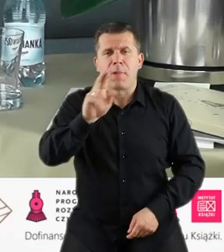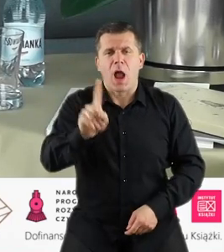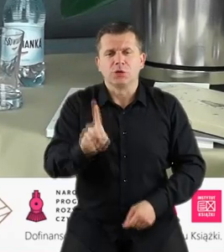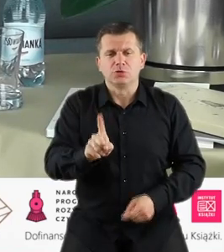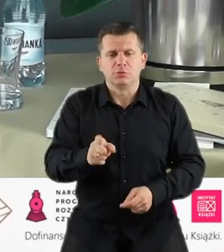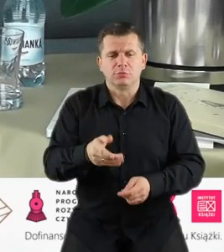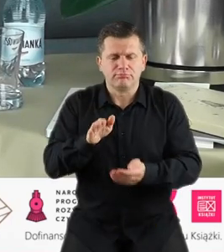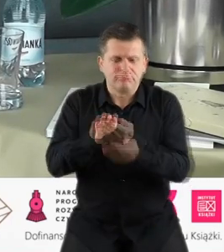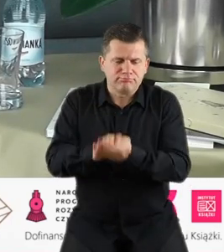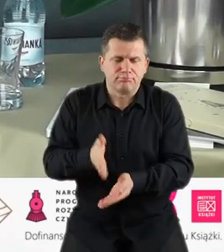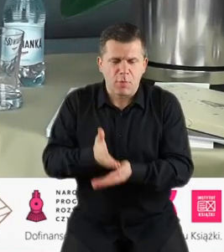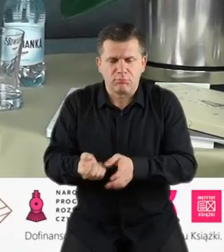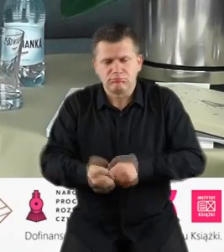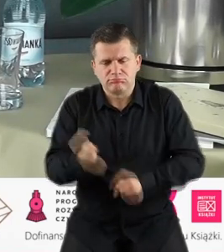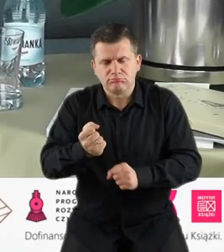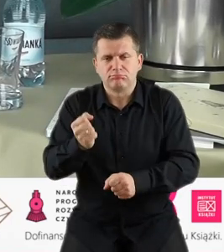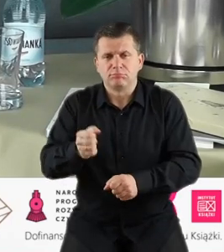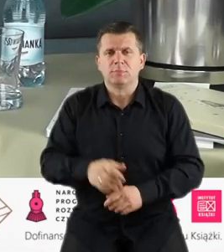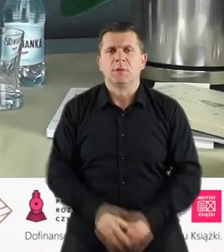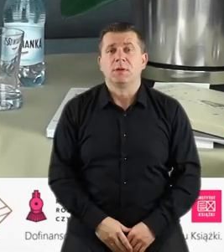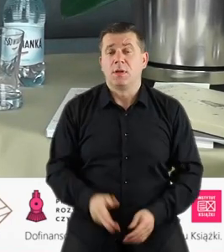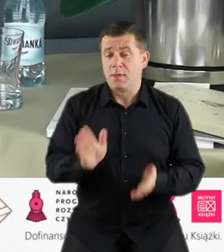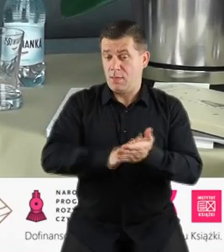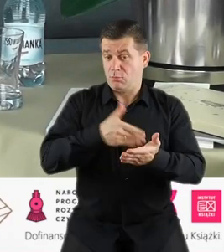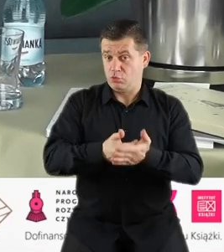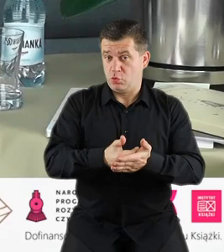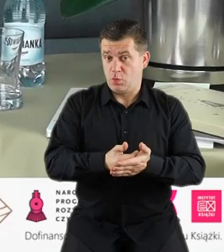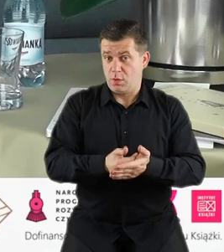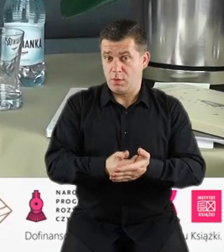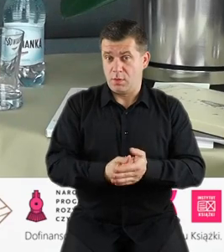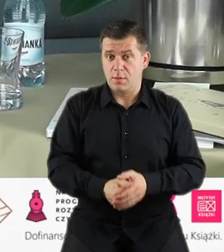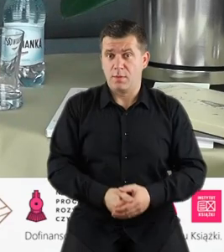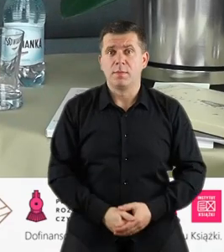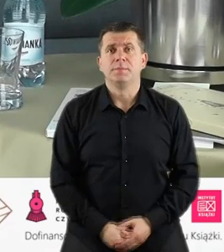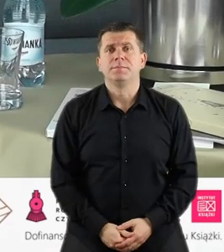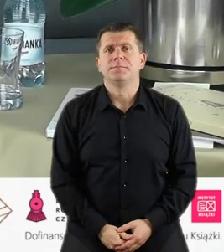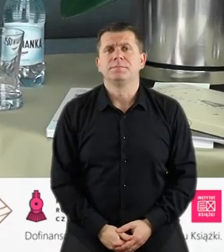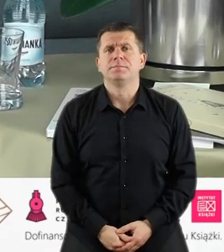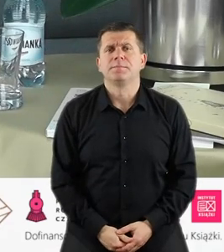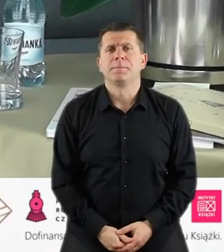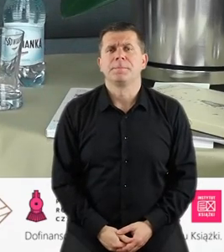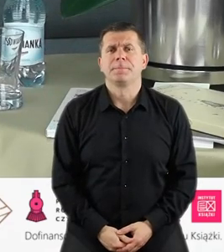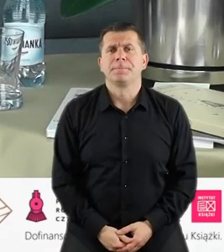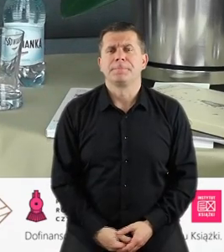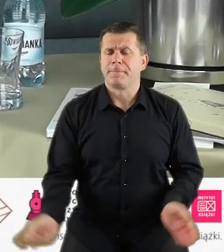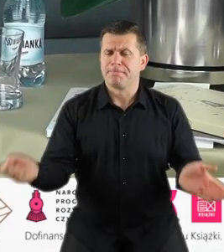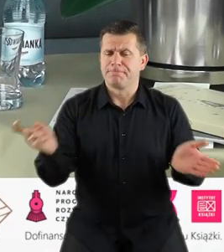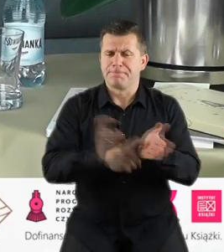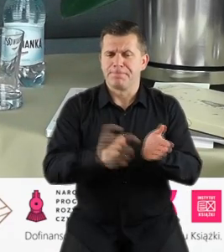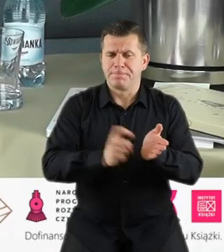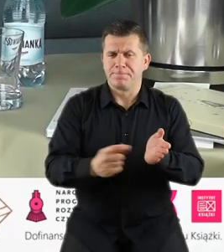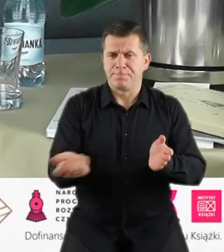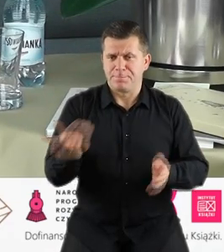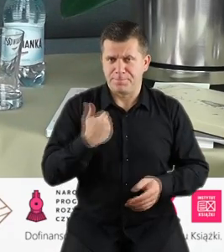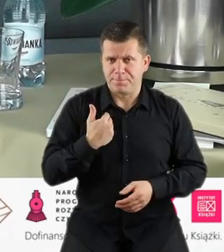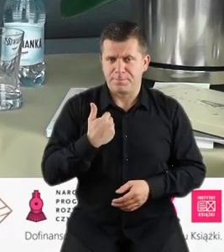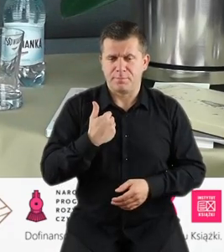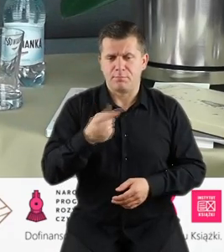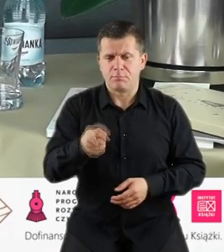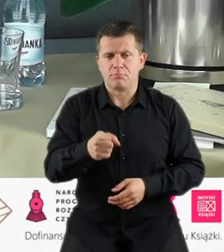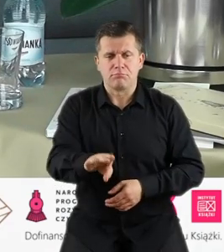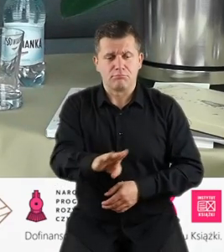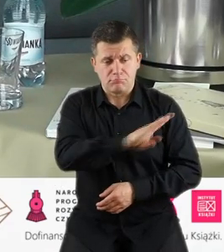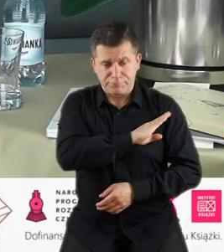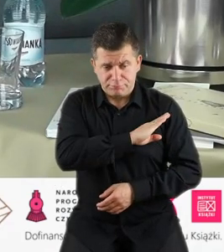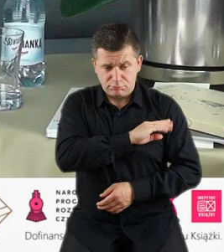bandą dzieciaków. No i między innymi na przykład warunkiem bezwzględnie wymaganym było to, żeby nieboszczyk